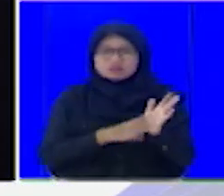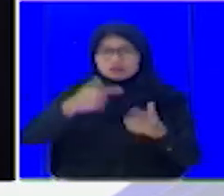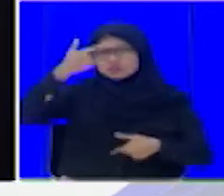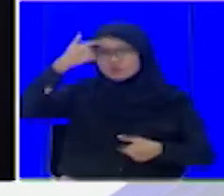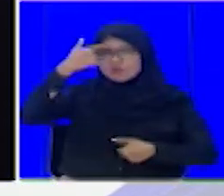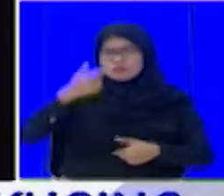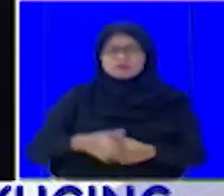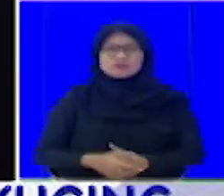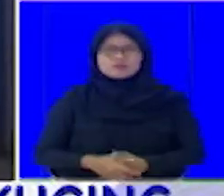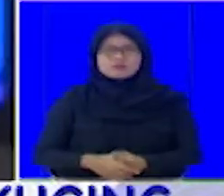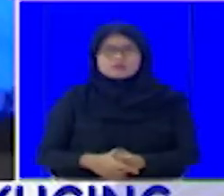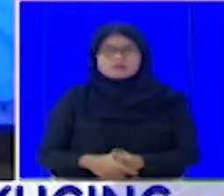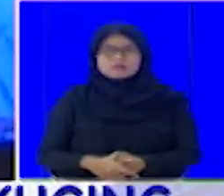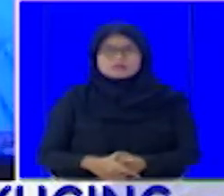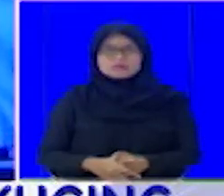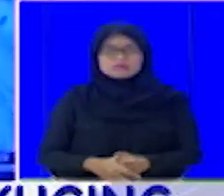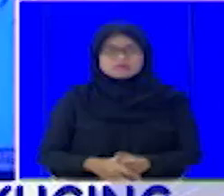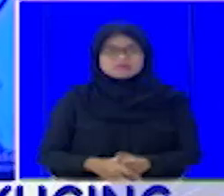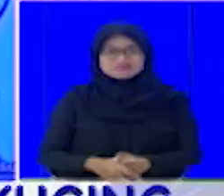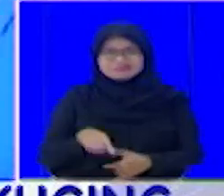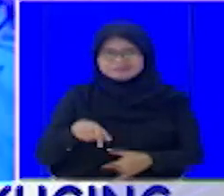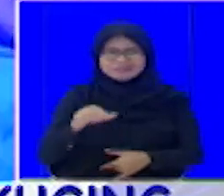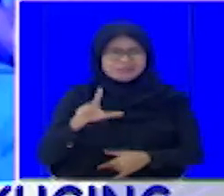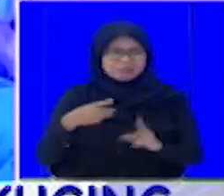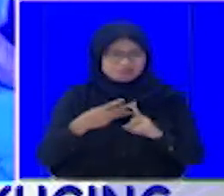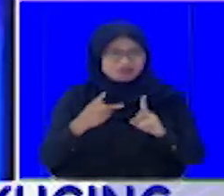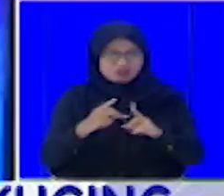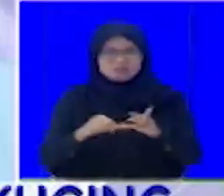Timur. Ia berjanji mengawal jalannya kasus tersebut.